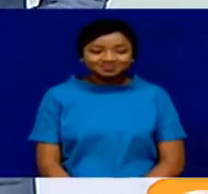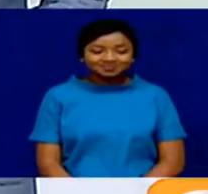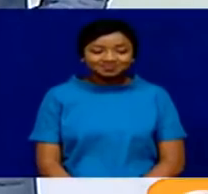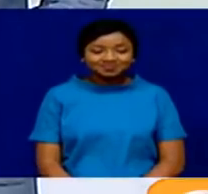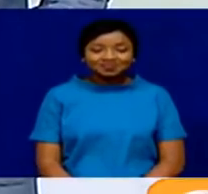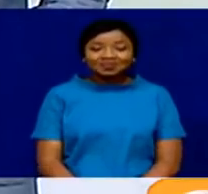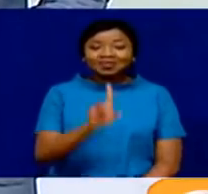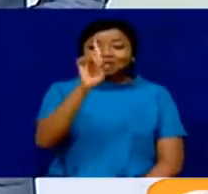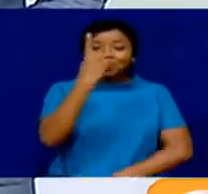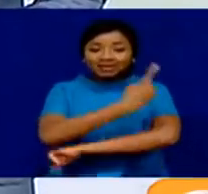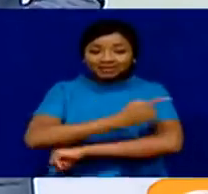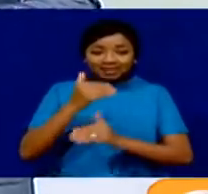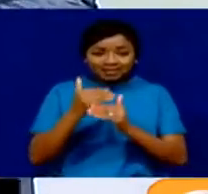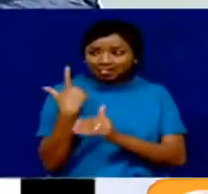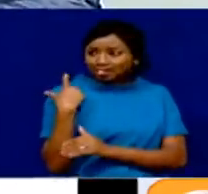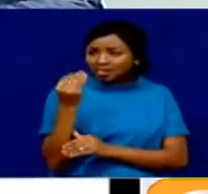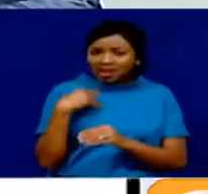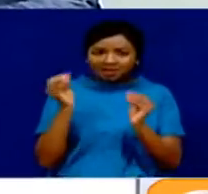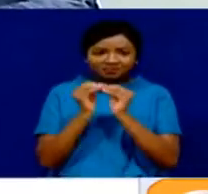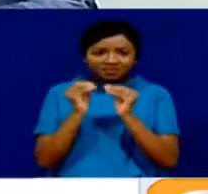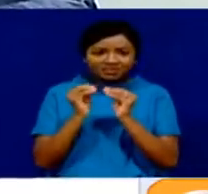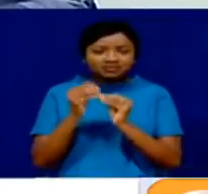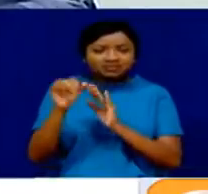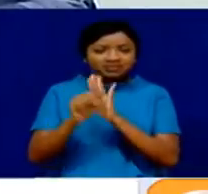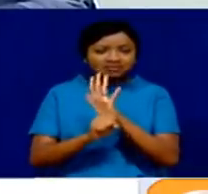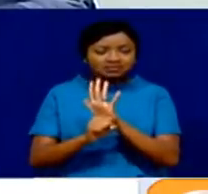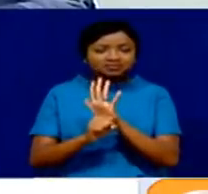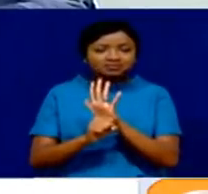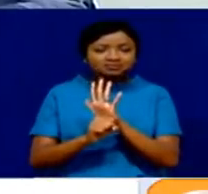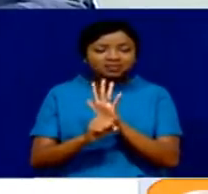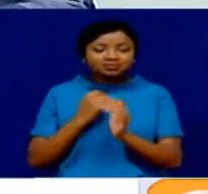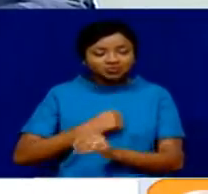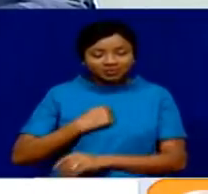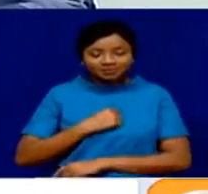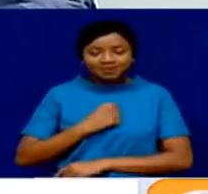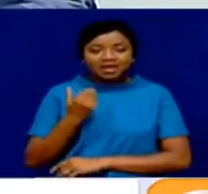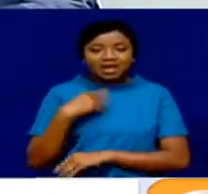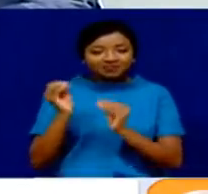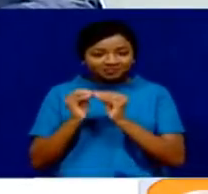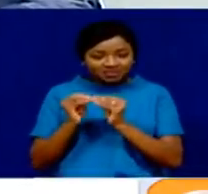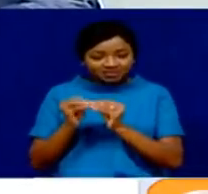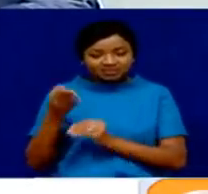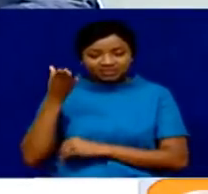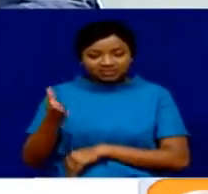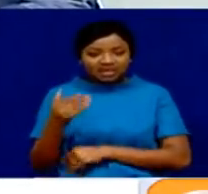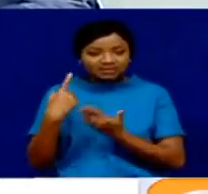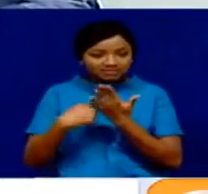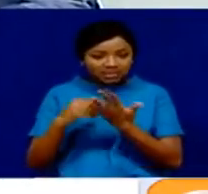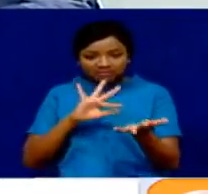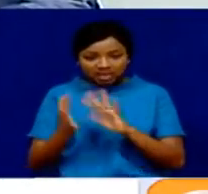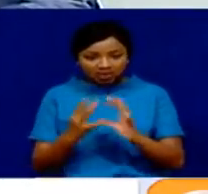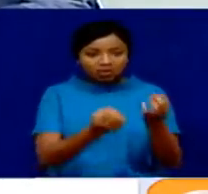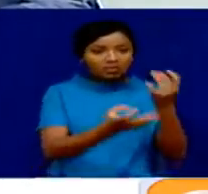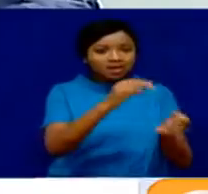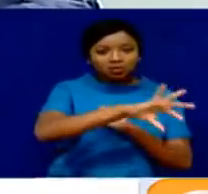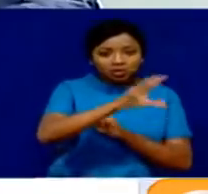Mtazamaji, siku moja baada ya mkutano wa ngazi za juu katika sekta ya usalama kukutana kujadili mustakabali wa kaunti ya Baringo, operesheni kali